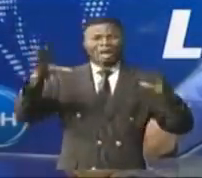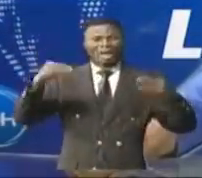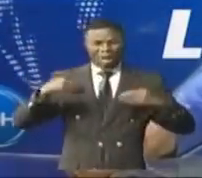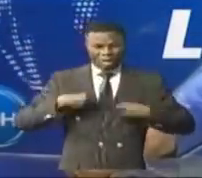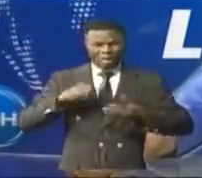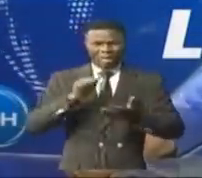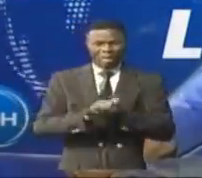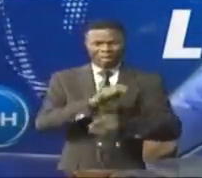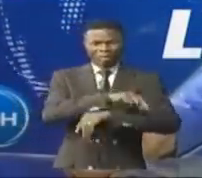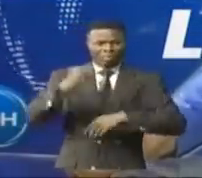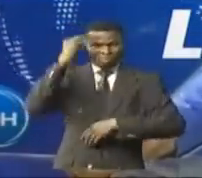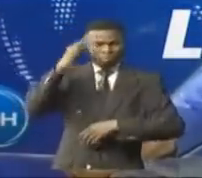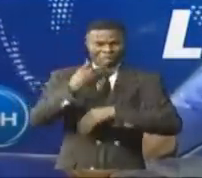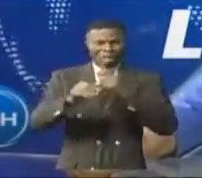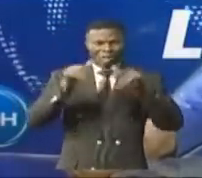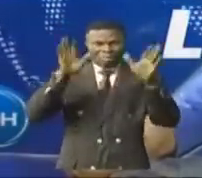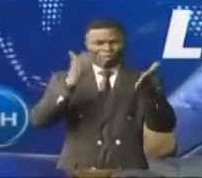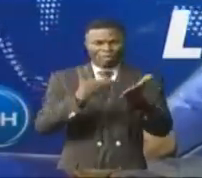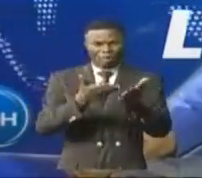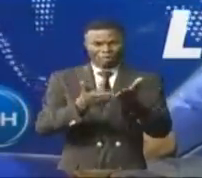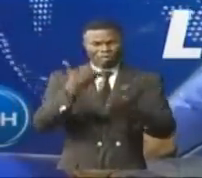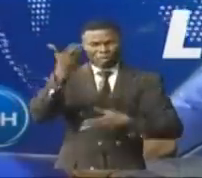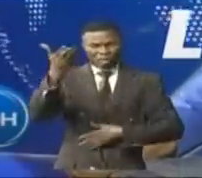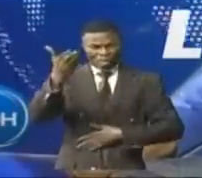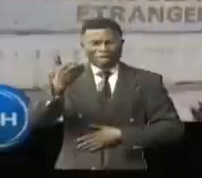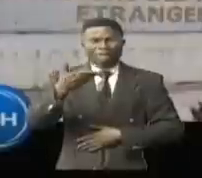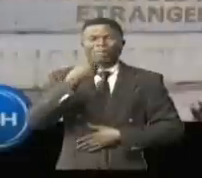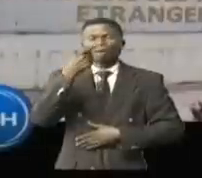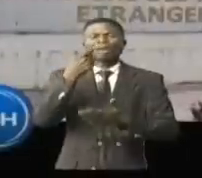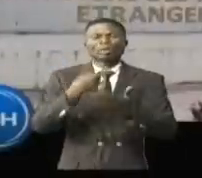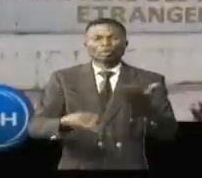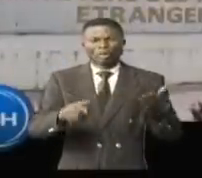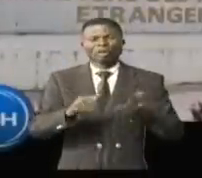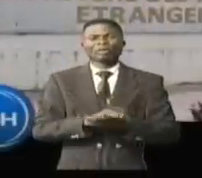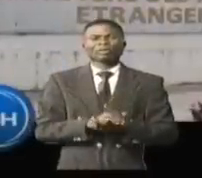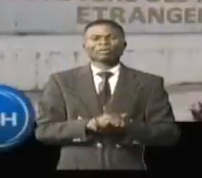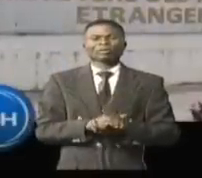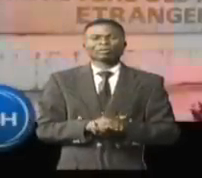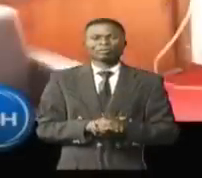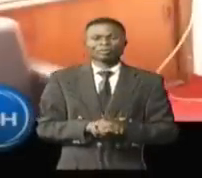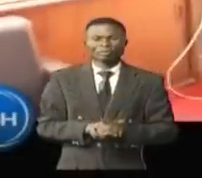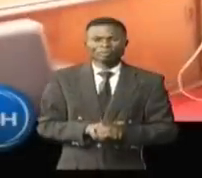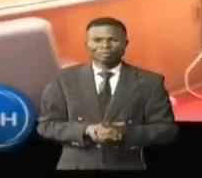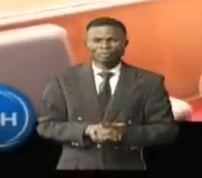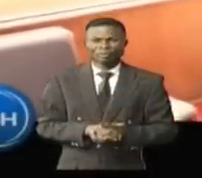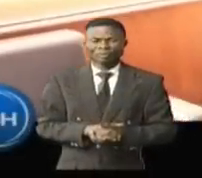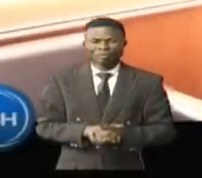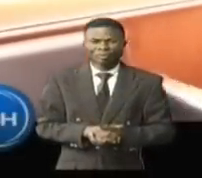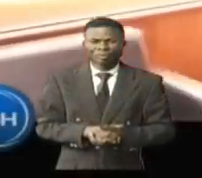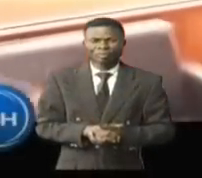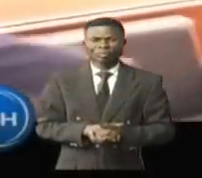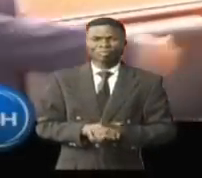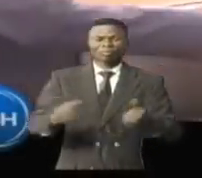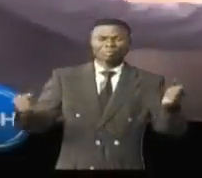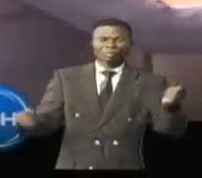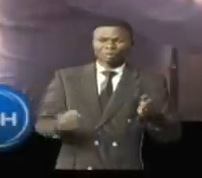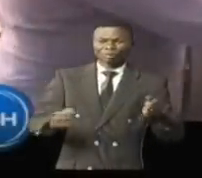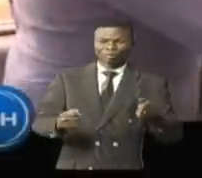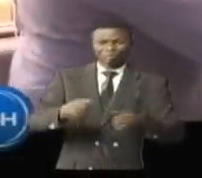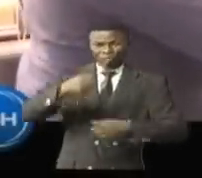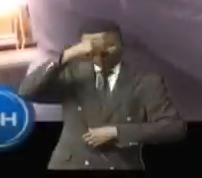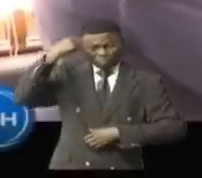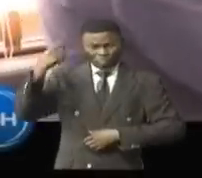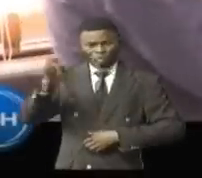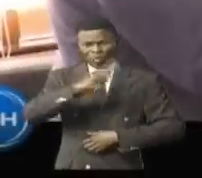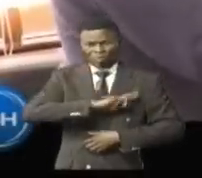au ministère des Affaires étrangères. Doris Mozutambwe. La médiation de l'Angola dans la crise entre la